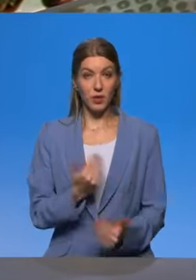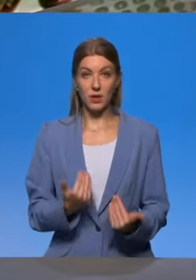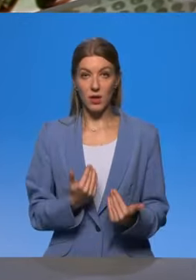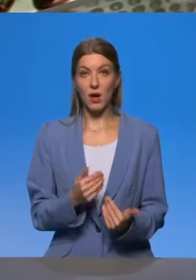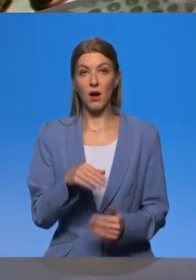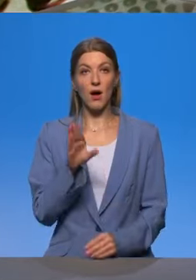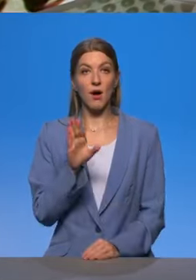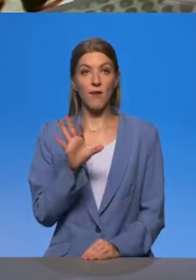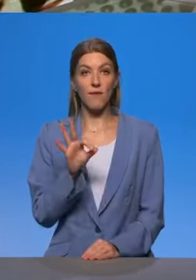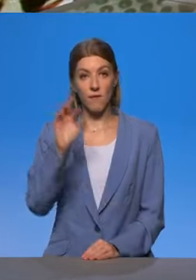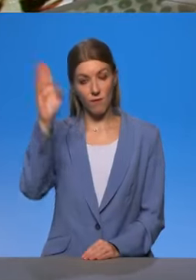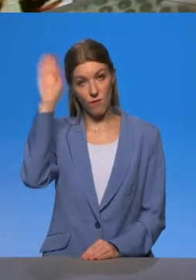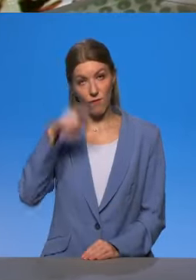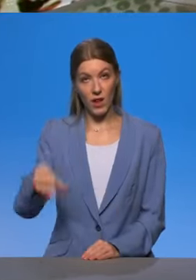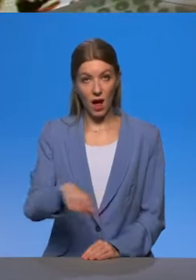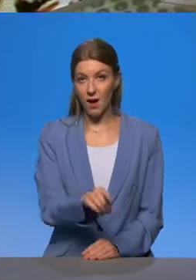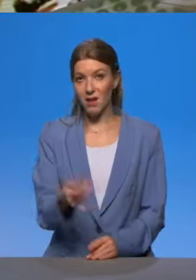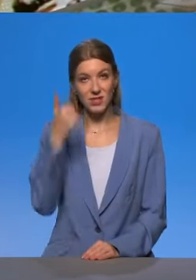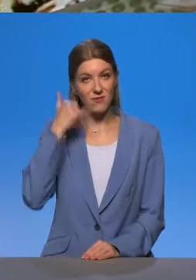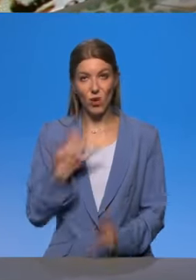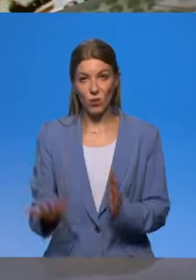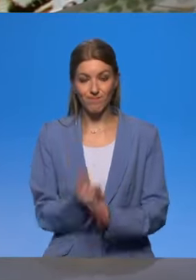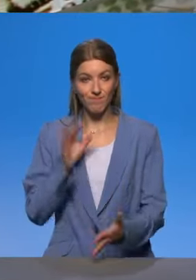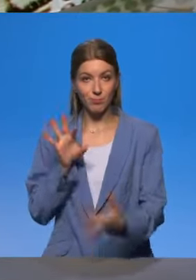сорвался, к сожалению, звонок. Да.